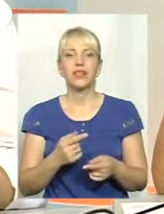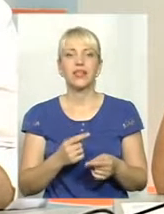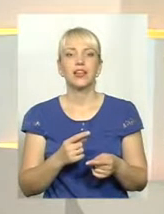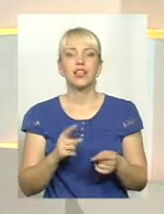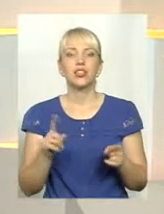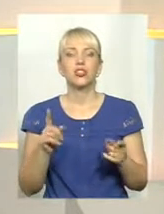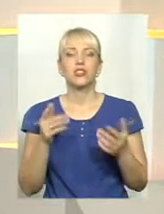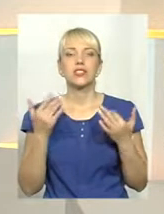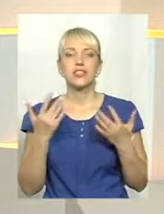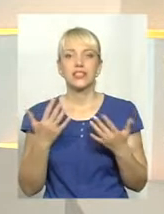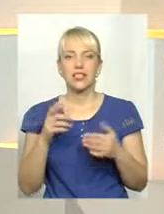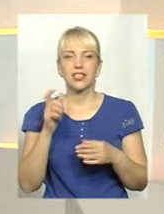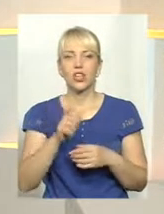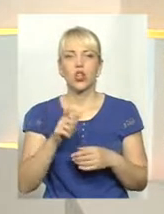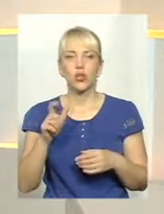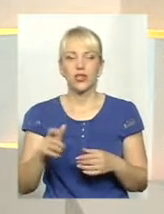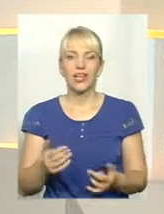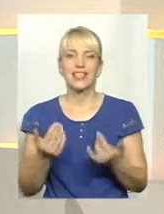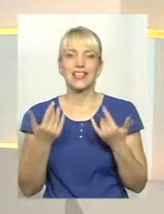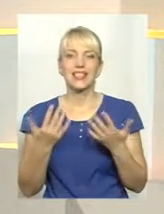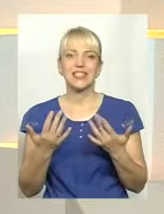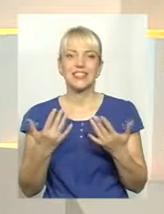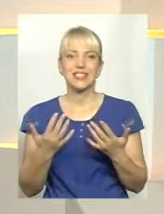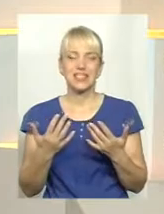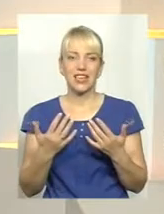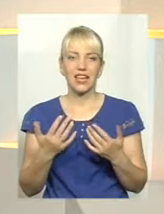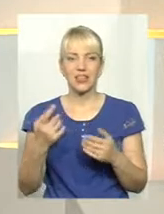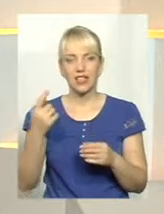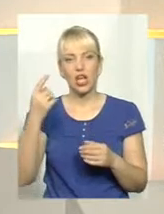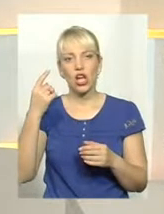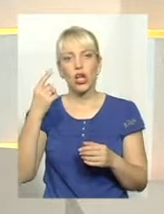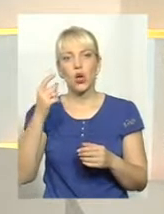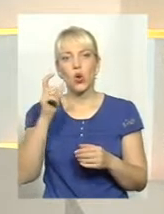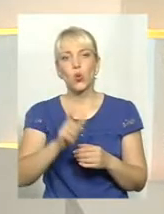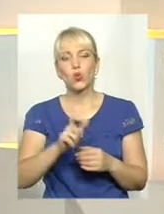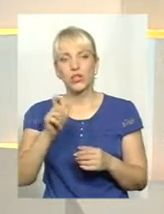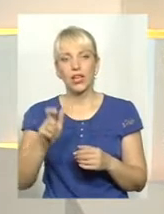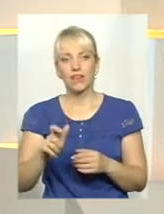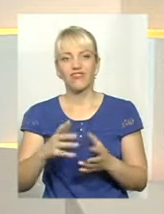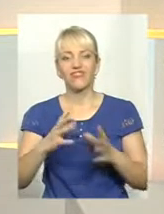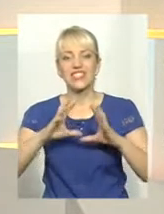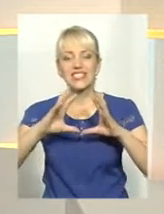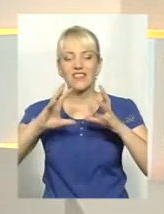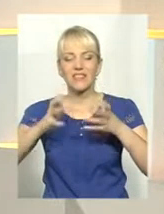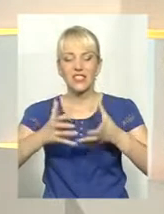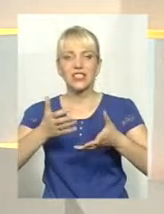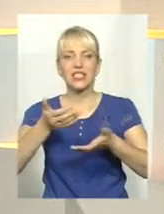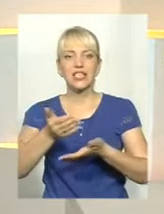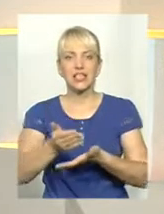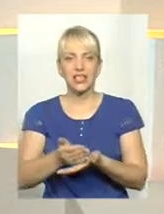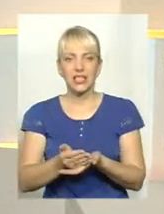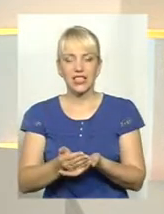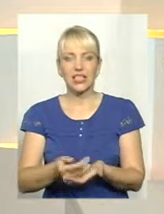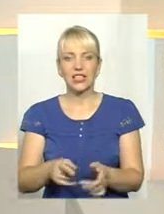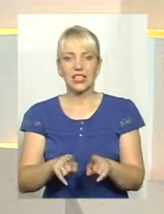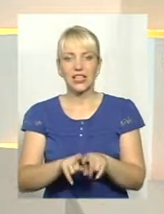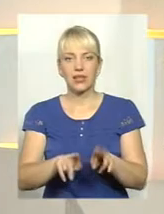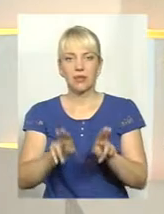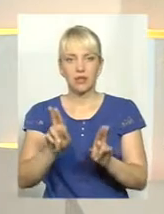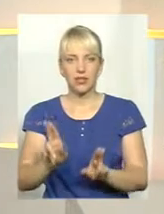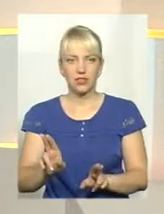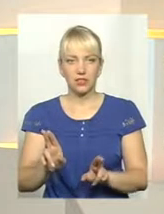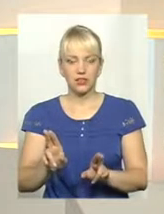інша належала до іншої губернії, якщо говоримо історично. Як це робиться? Ви знаєте, є